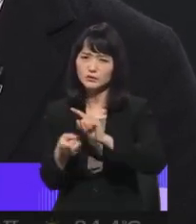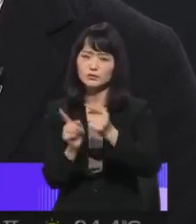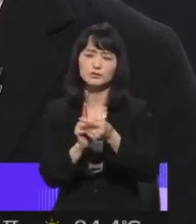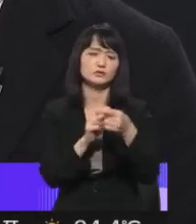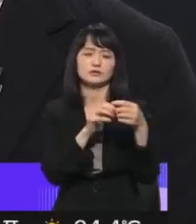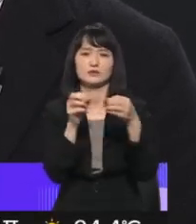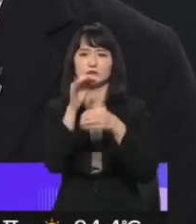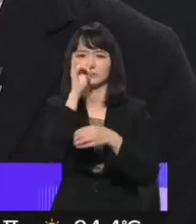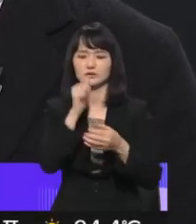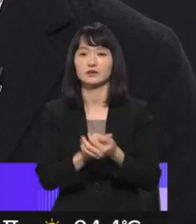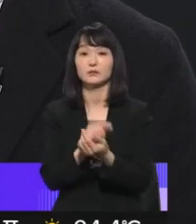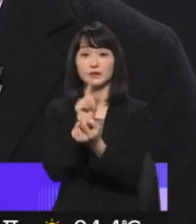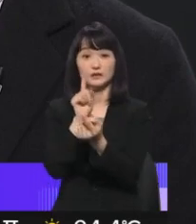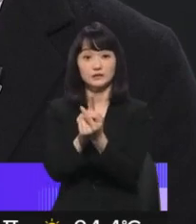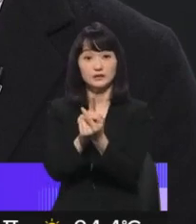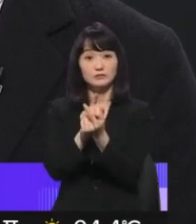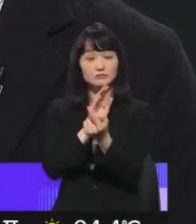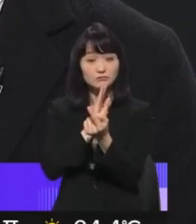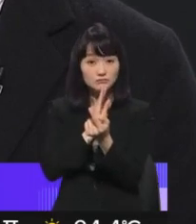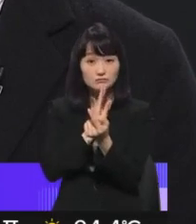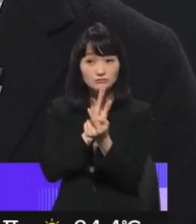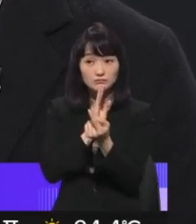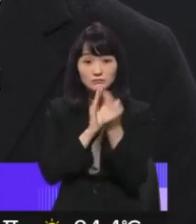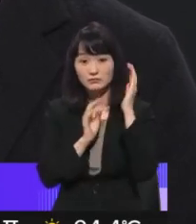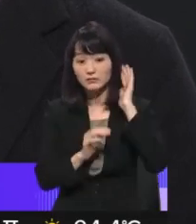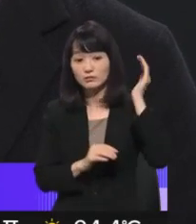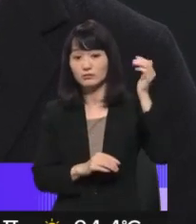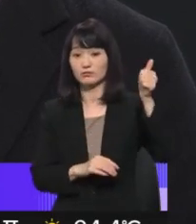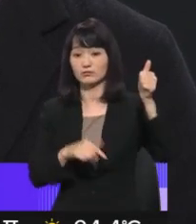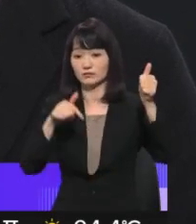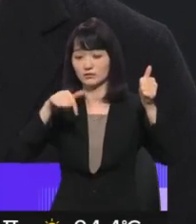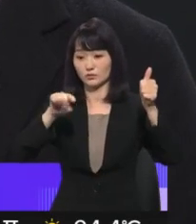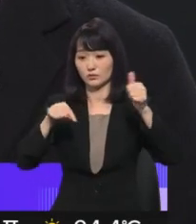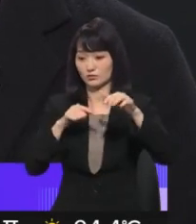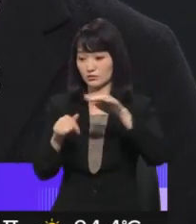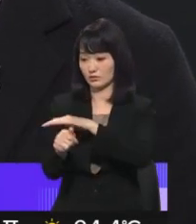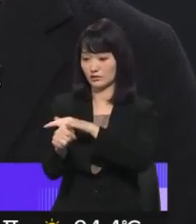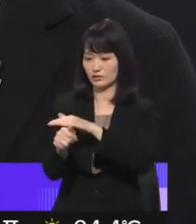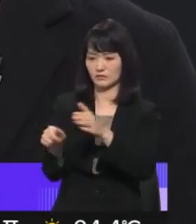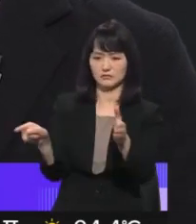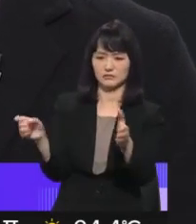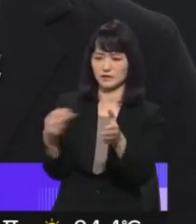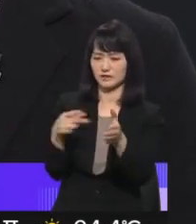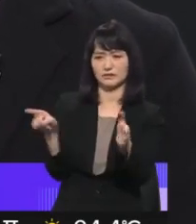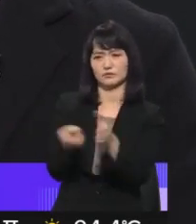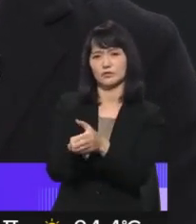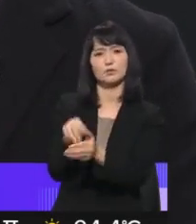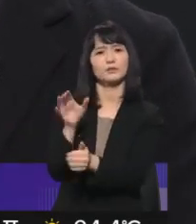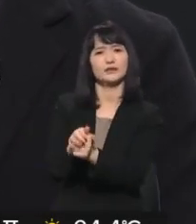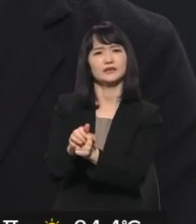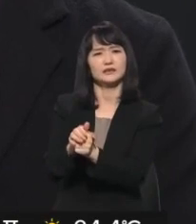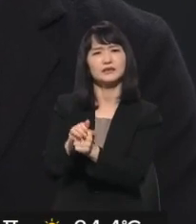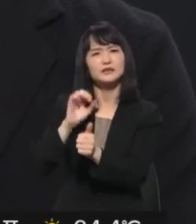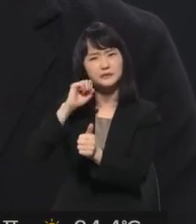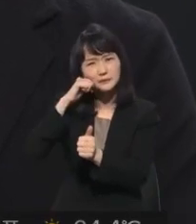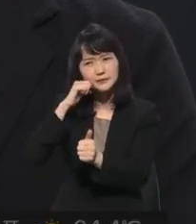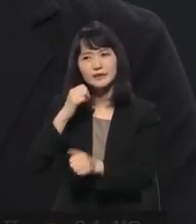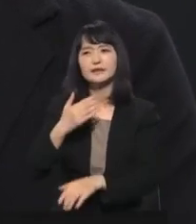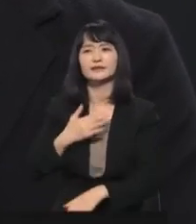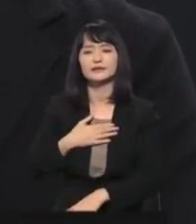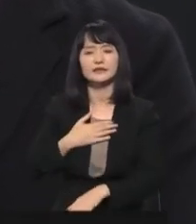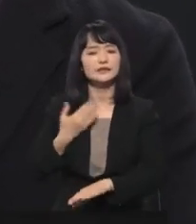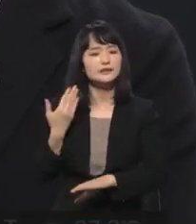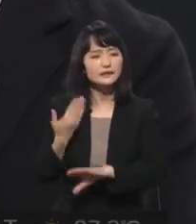만나서 이 만남 자체가 사실이라고 해서 대통령이 권 대표를 심했다 보기는 어렵다고 왜냐면 제가 듣는 다른 정보에